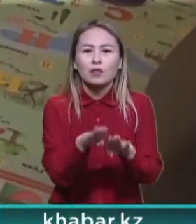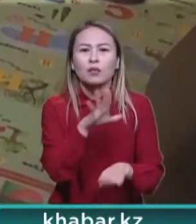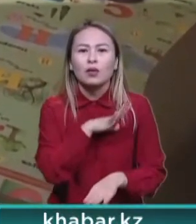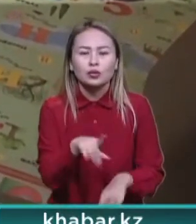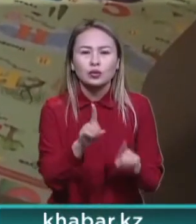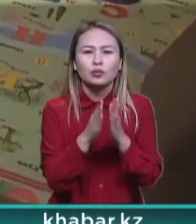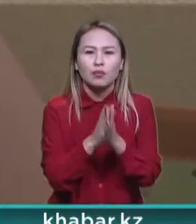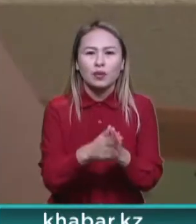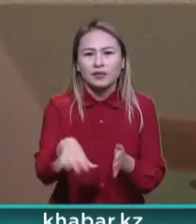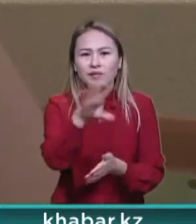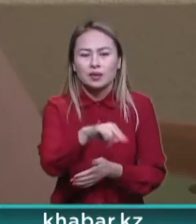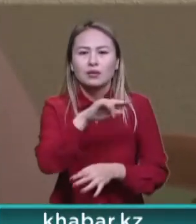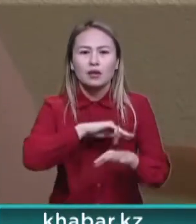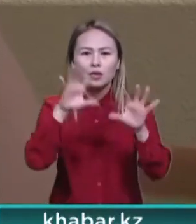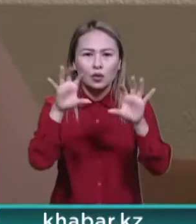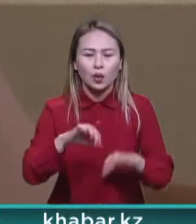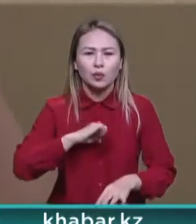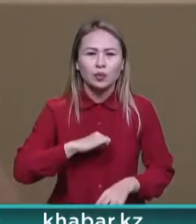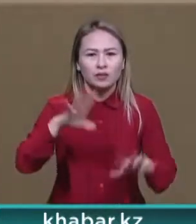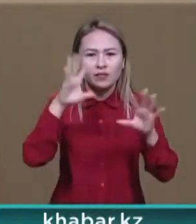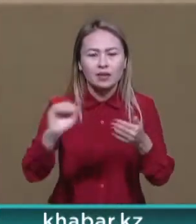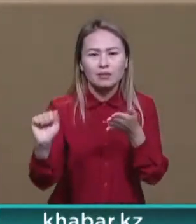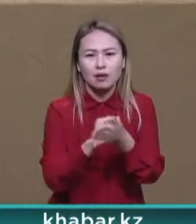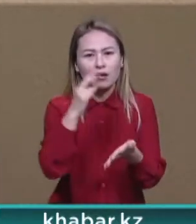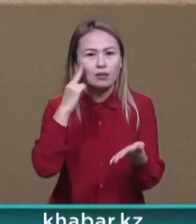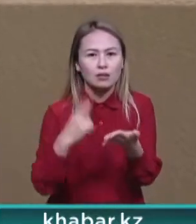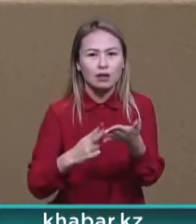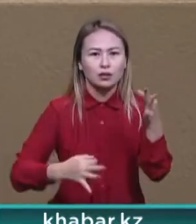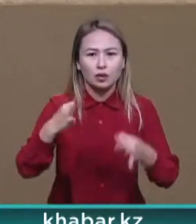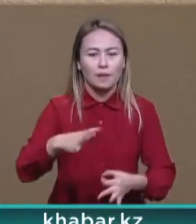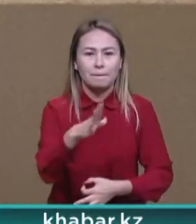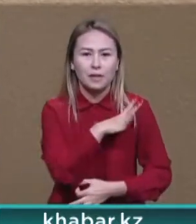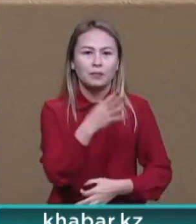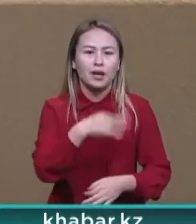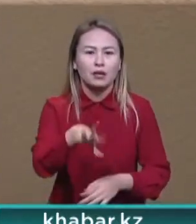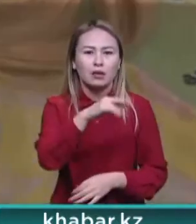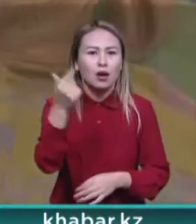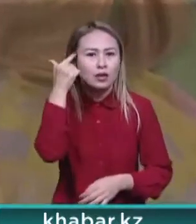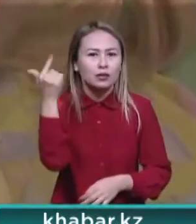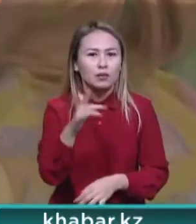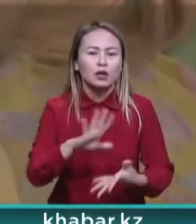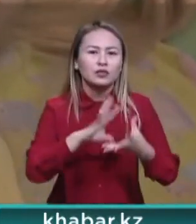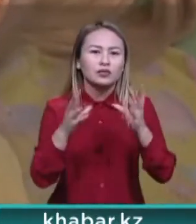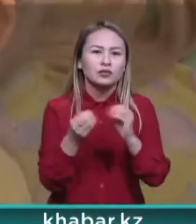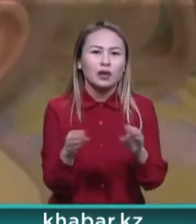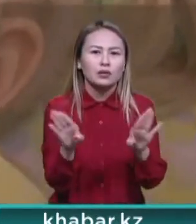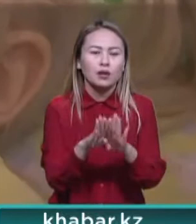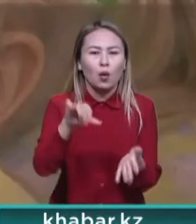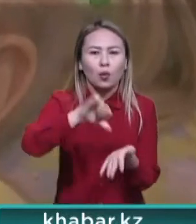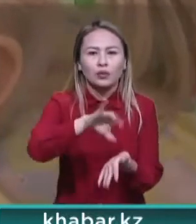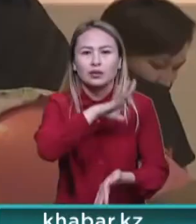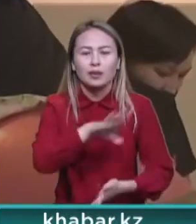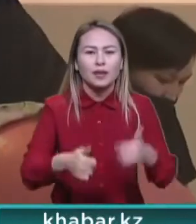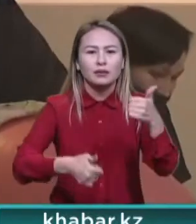оңалту орталығының жұмысын заңгер сотта барлық құжатпен дәлелдеп шыққан, ал бұл салада біліктілігі жоқ деп тендерге қатыспаған